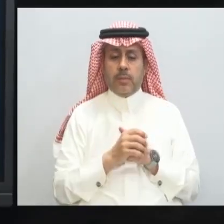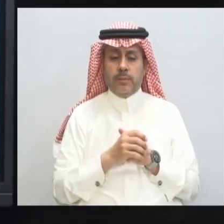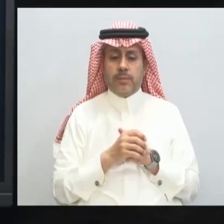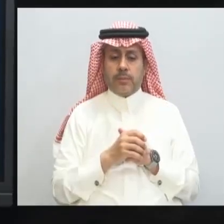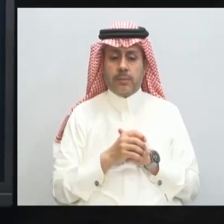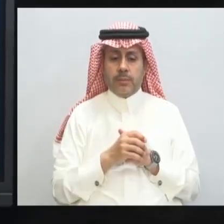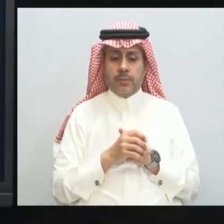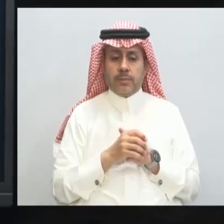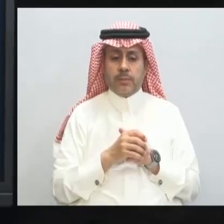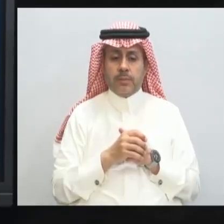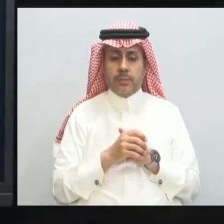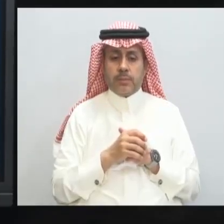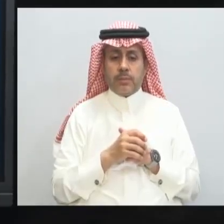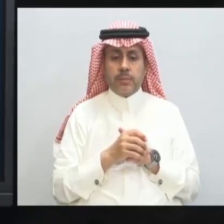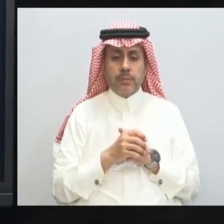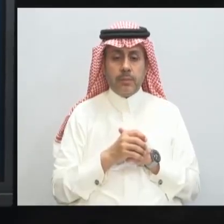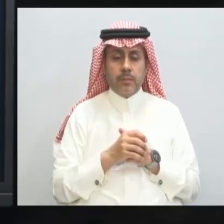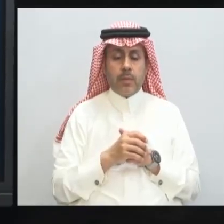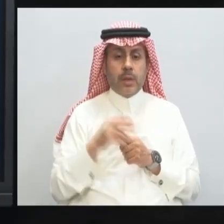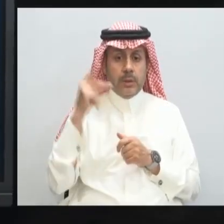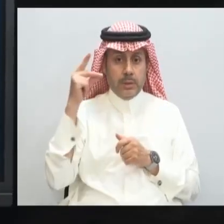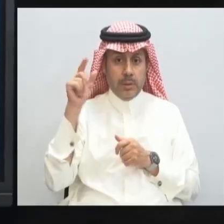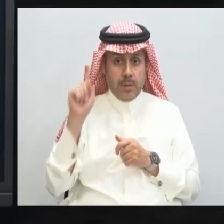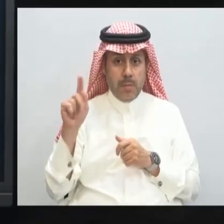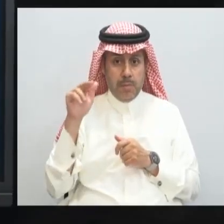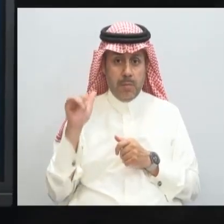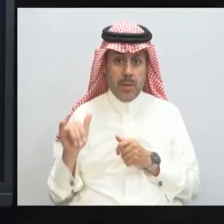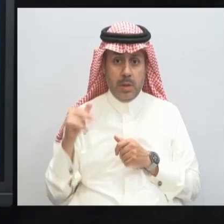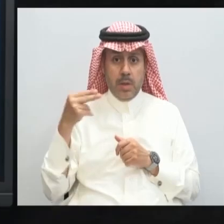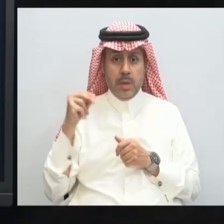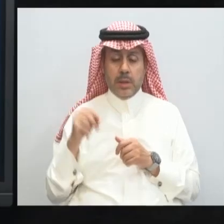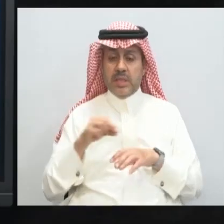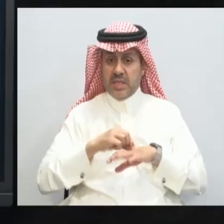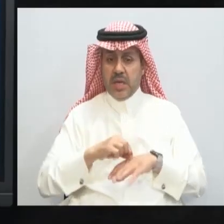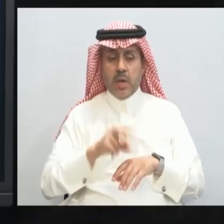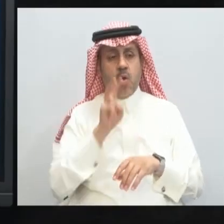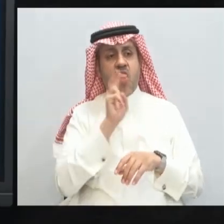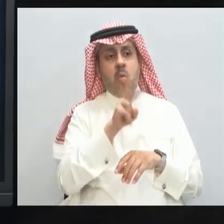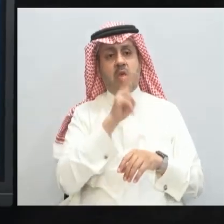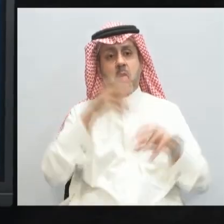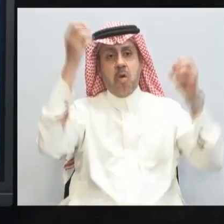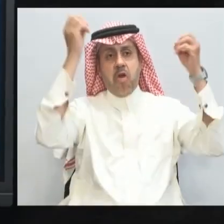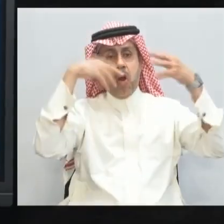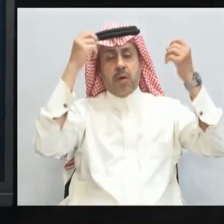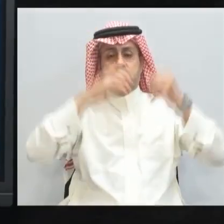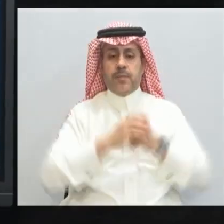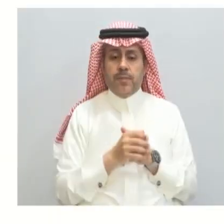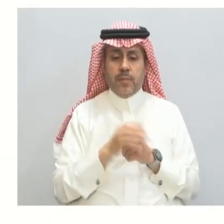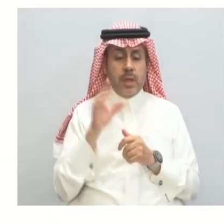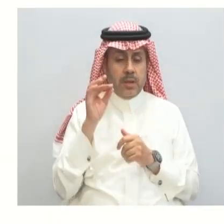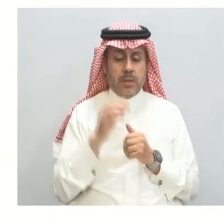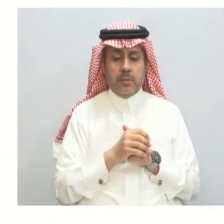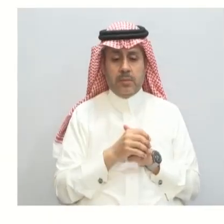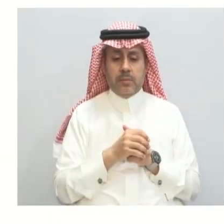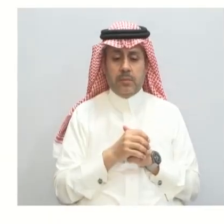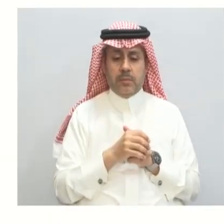وهي ان من طبيعه الانسان انه يجحد هذه النعم احسنتم نقول في قول